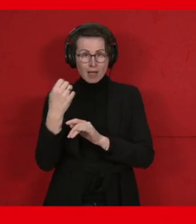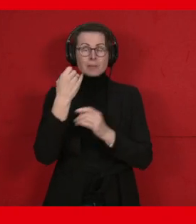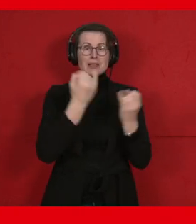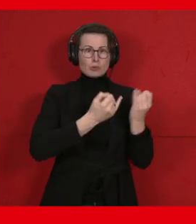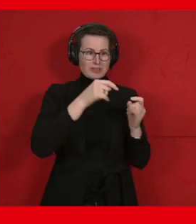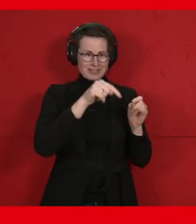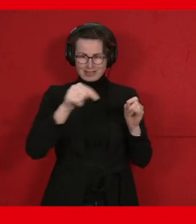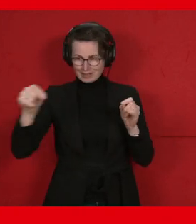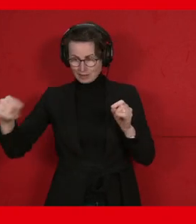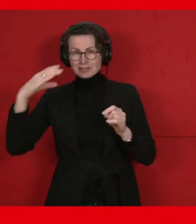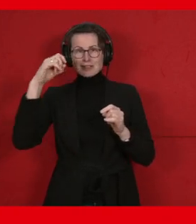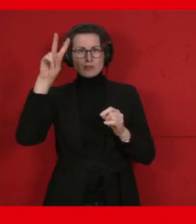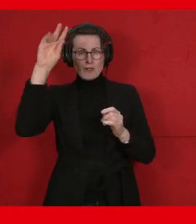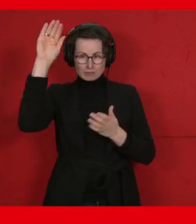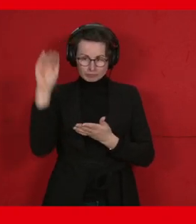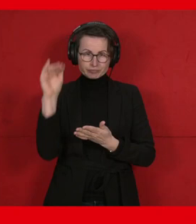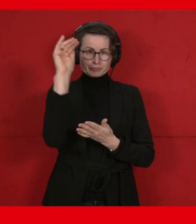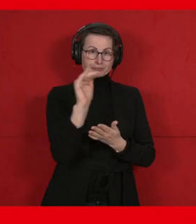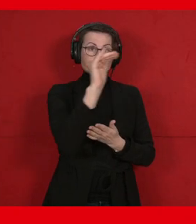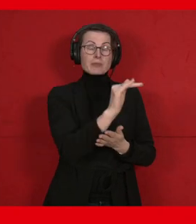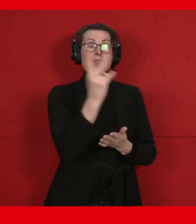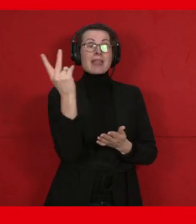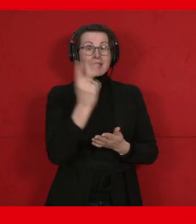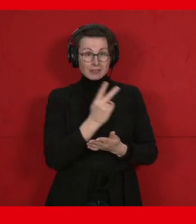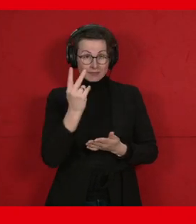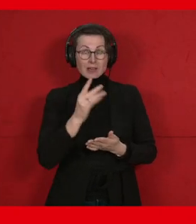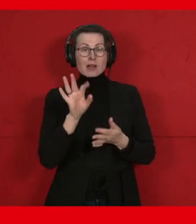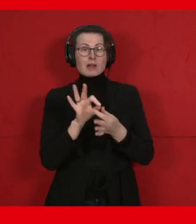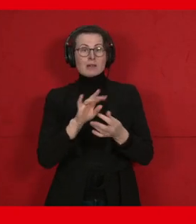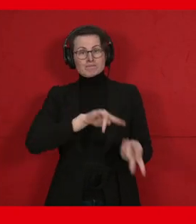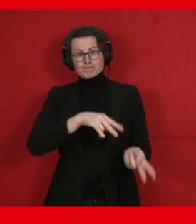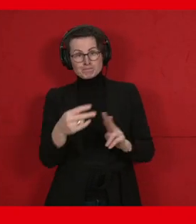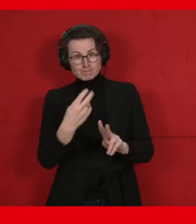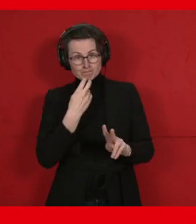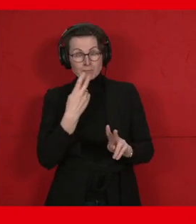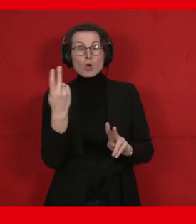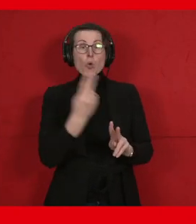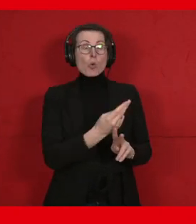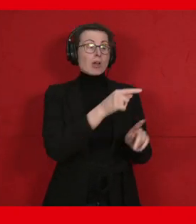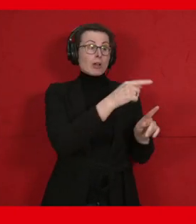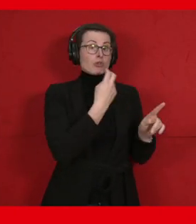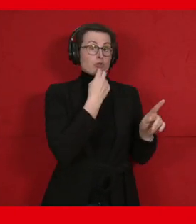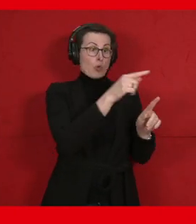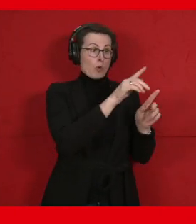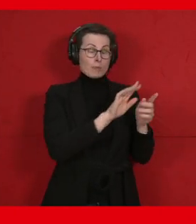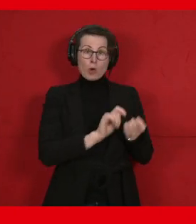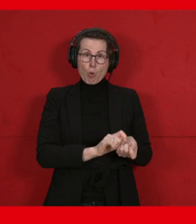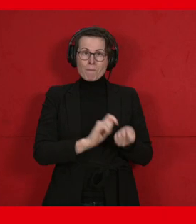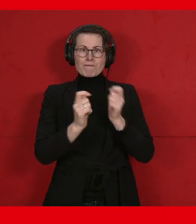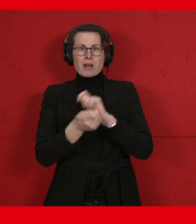zu defossilisieren. Und das geht eben entweder direkt über die Elektrifizierung oder indem man aus Strom dann Wasserstoff macht und